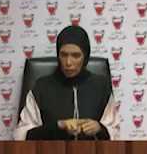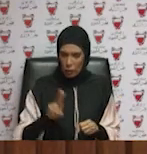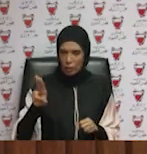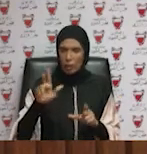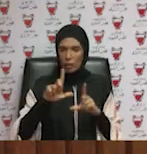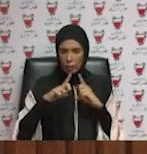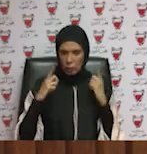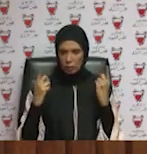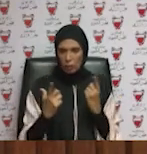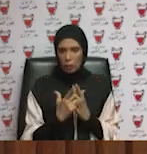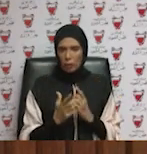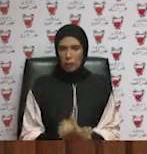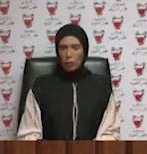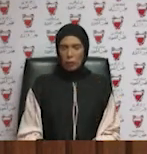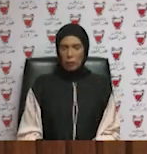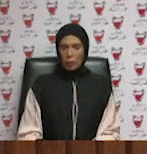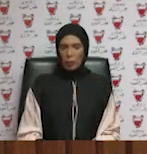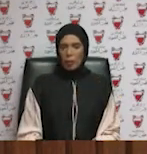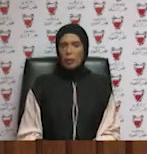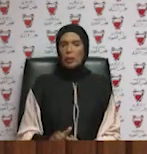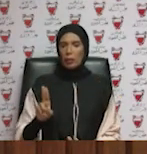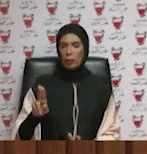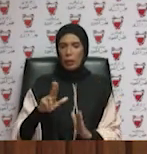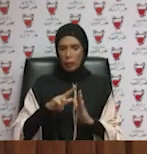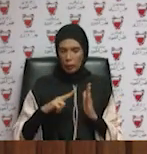اللجنة، وأيضا تقرير